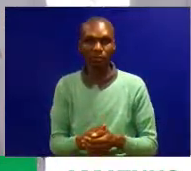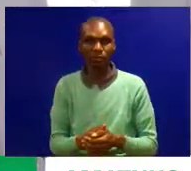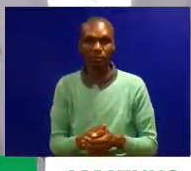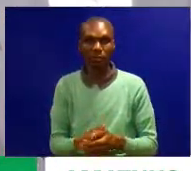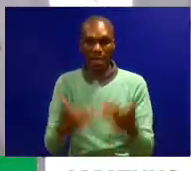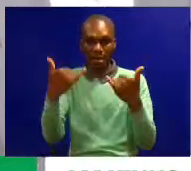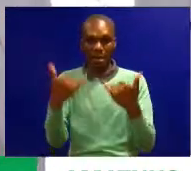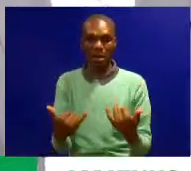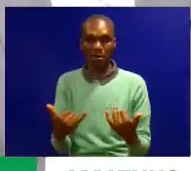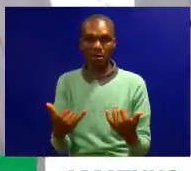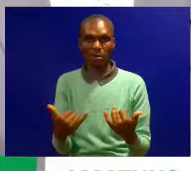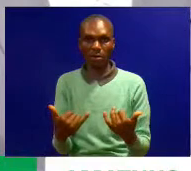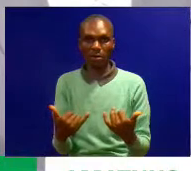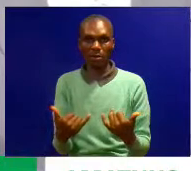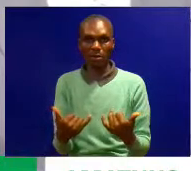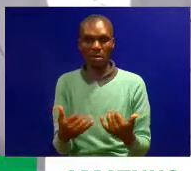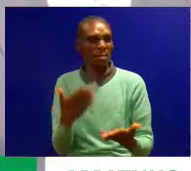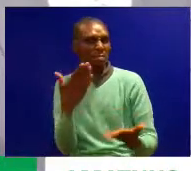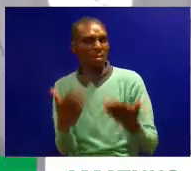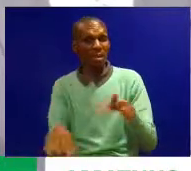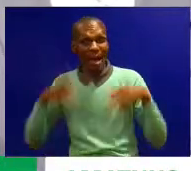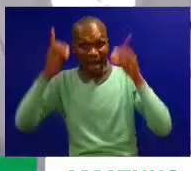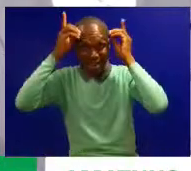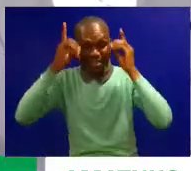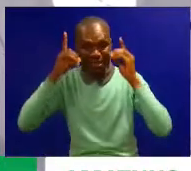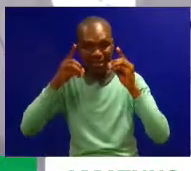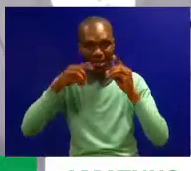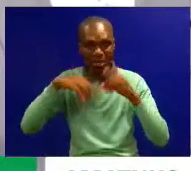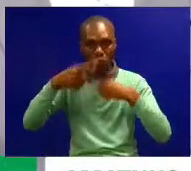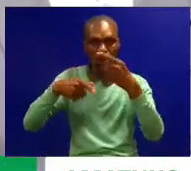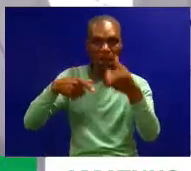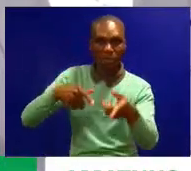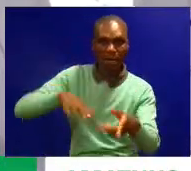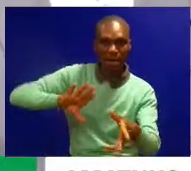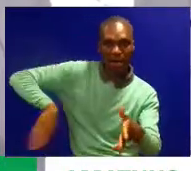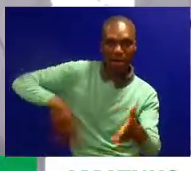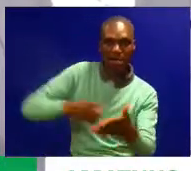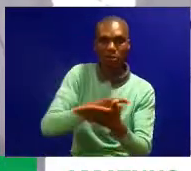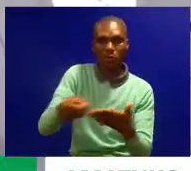igo angana cha na chete last week